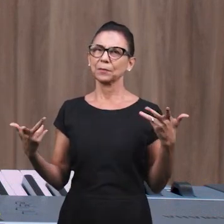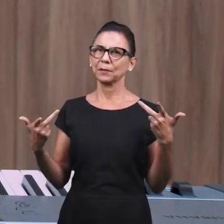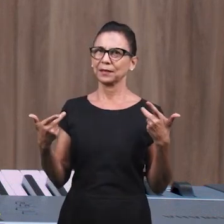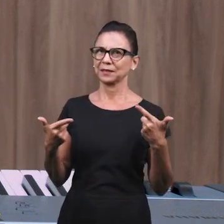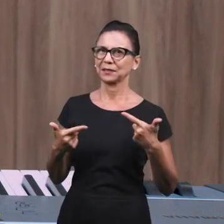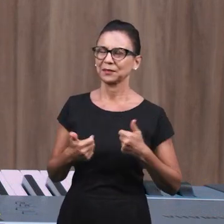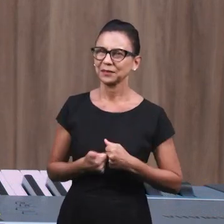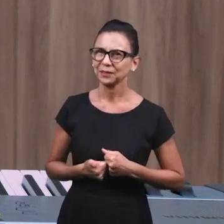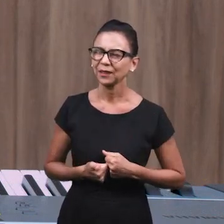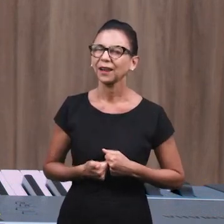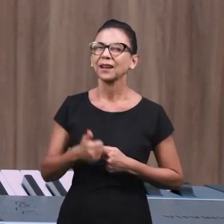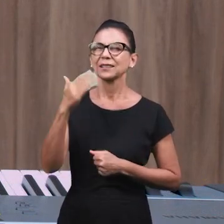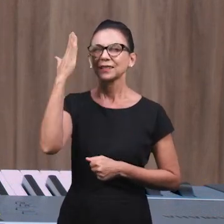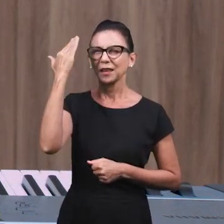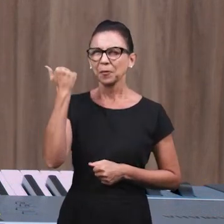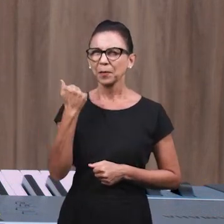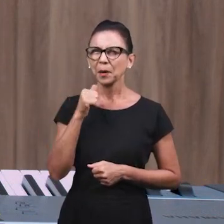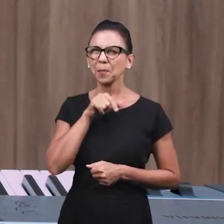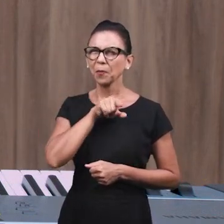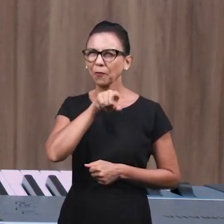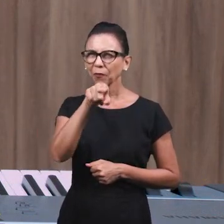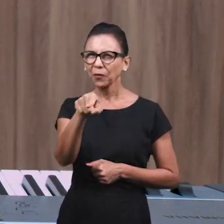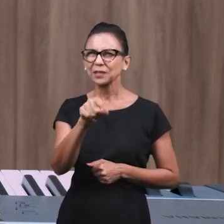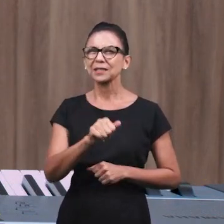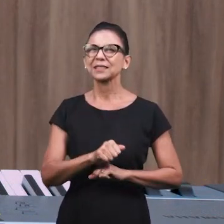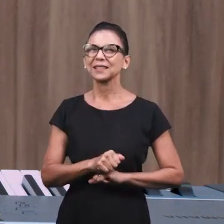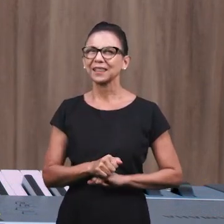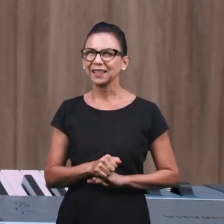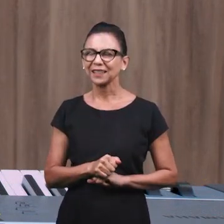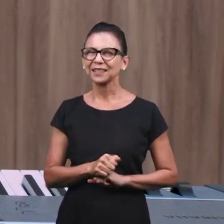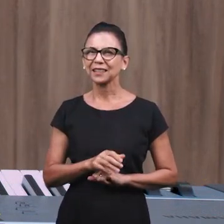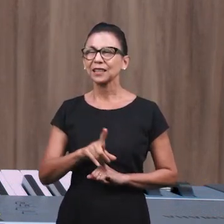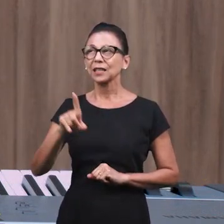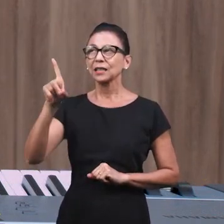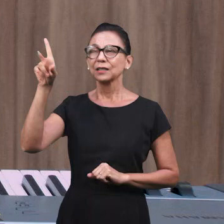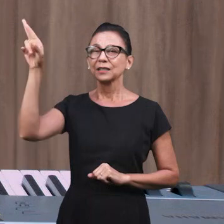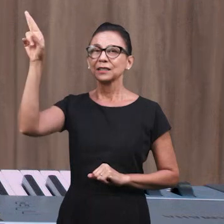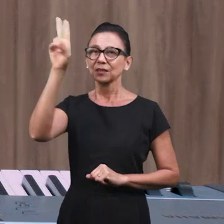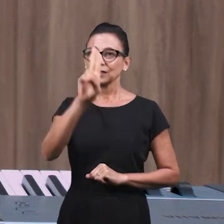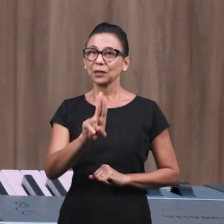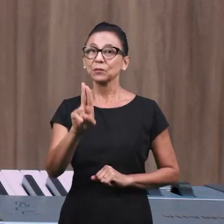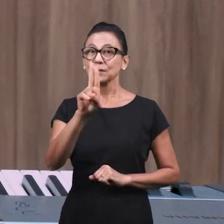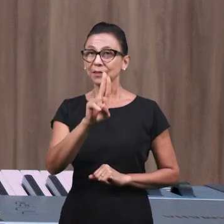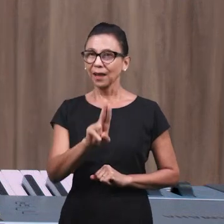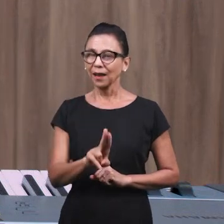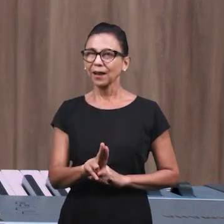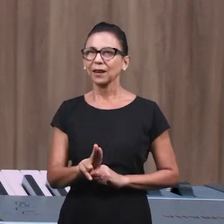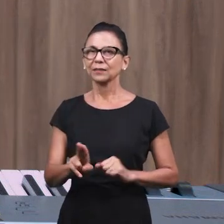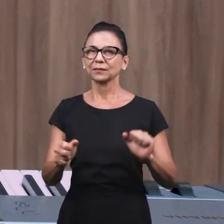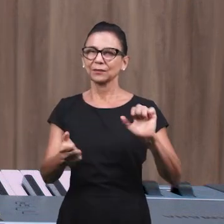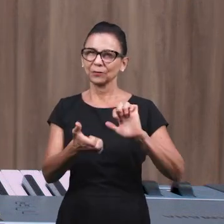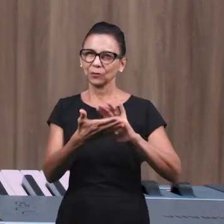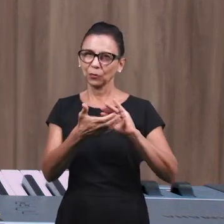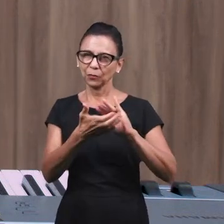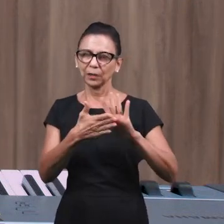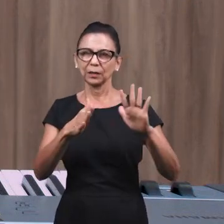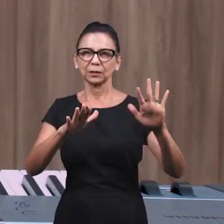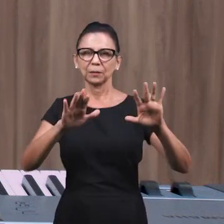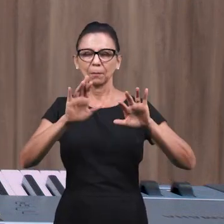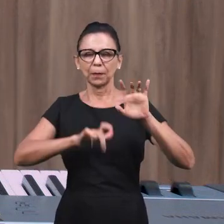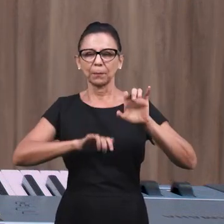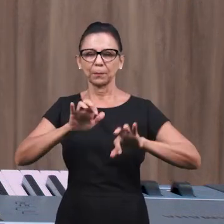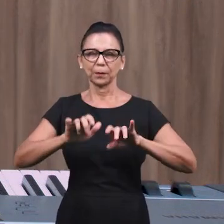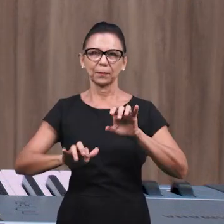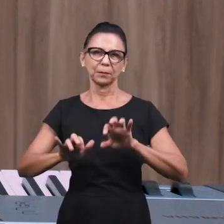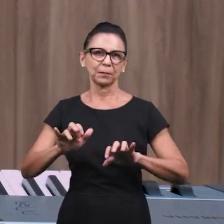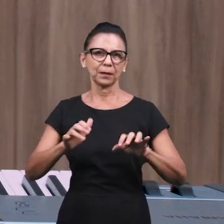merveilleux que nous savons que vous êtes utilisés dans le monde du Seigneur comme instrument de louange. Je sais que